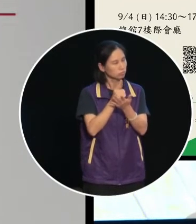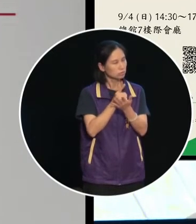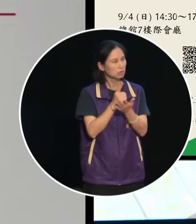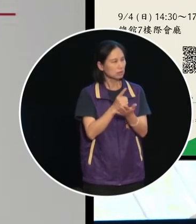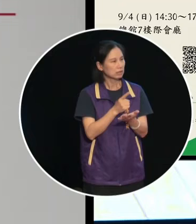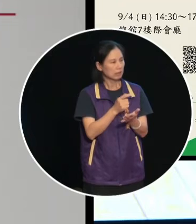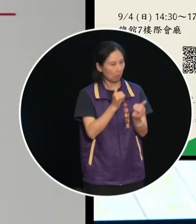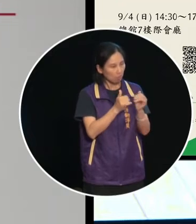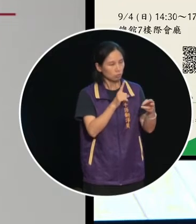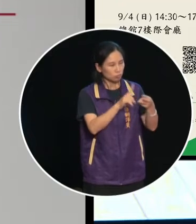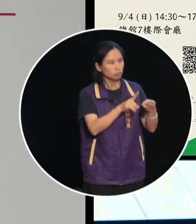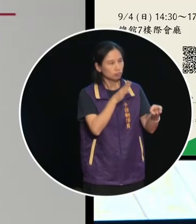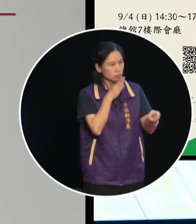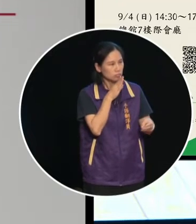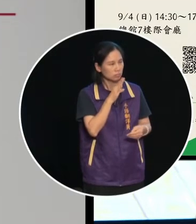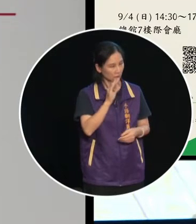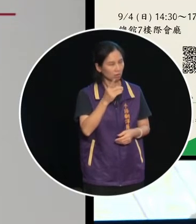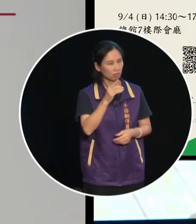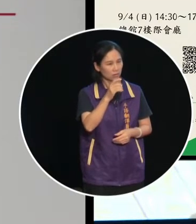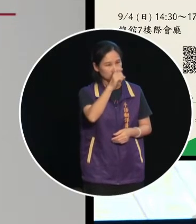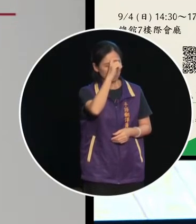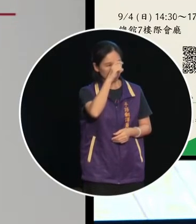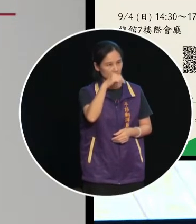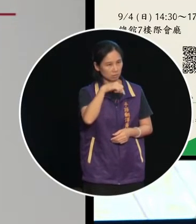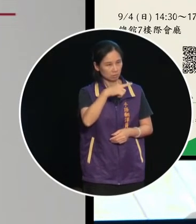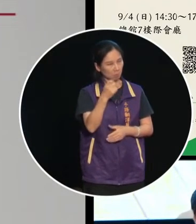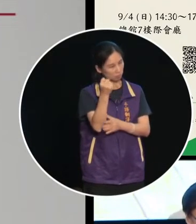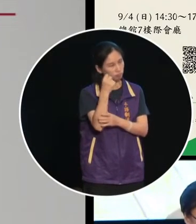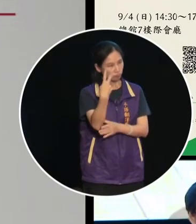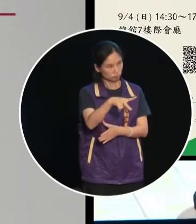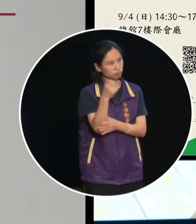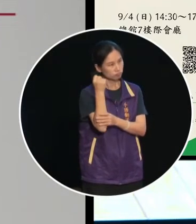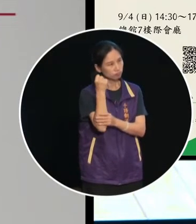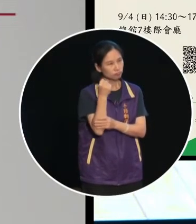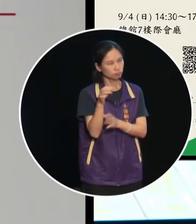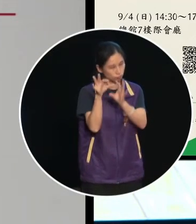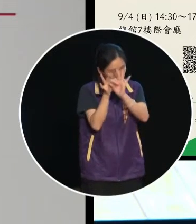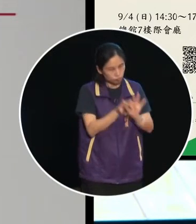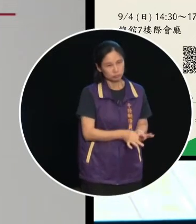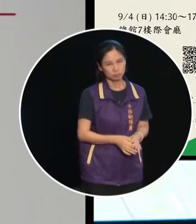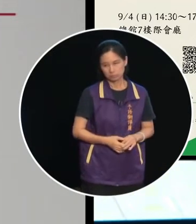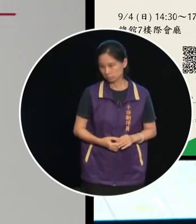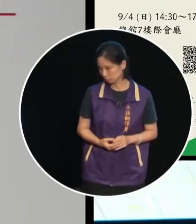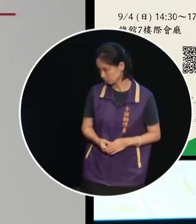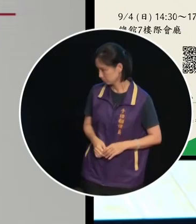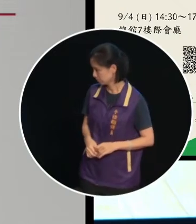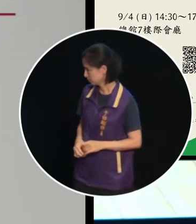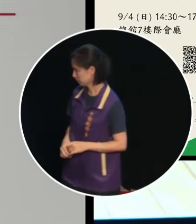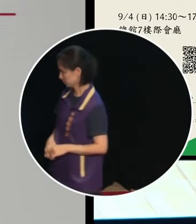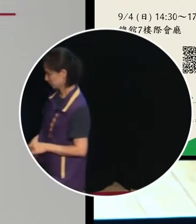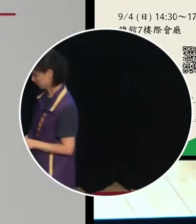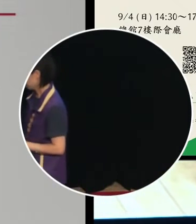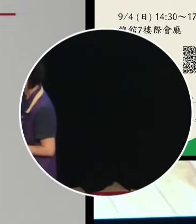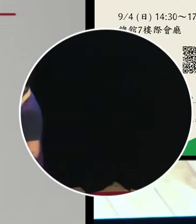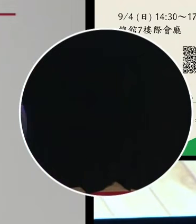不过还是希望就多努力维持这个台湾的民主。